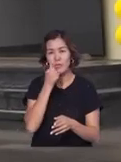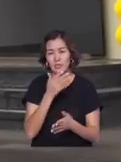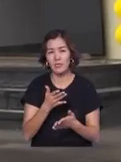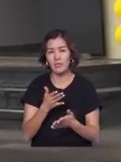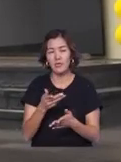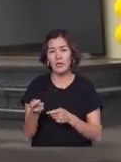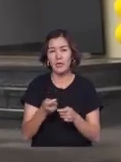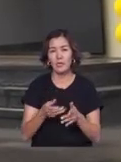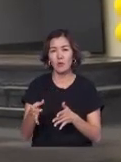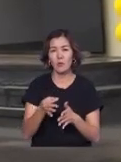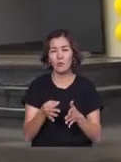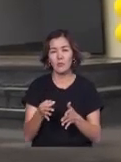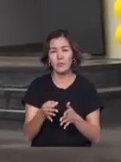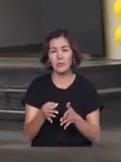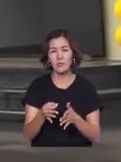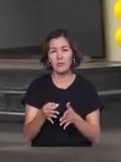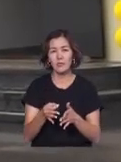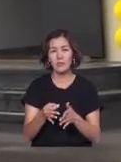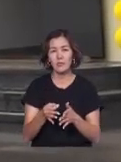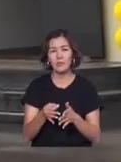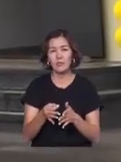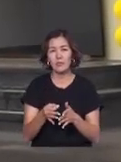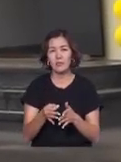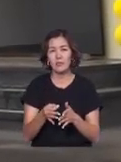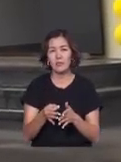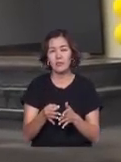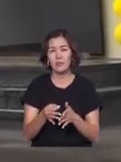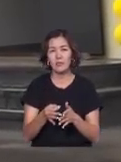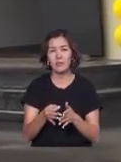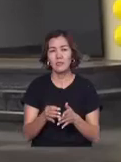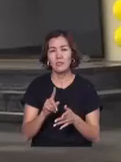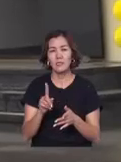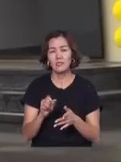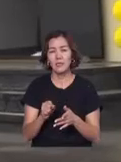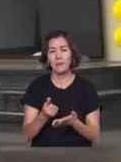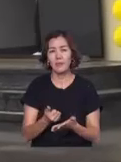благодарности акимату области, в лице акима области Бейбиту Кюспаевичу за